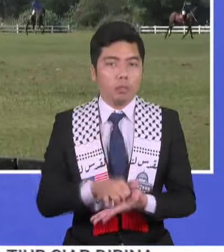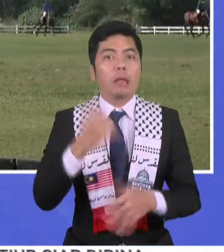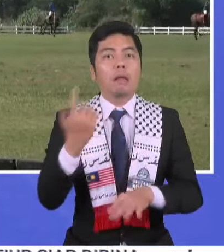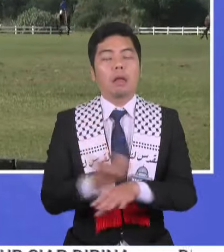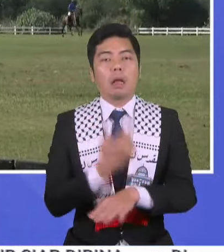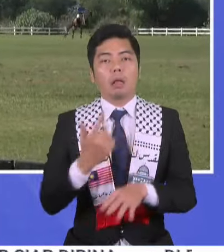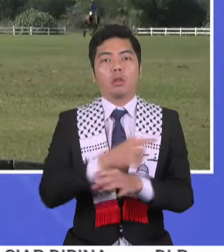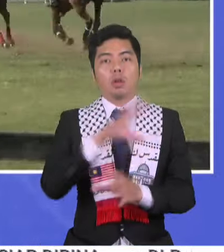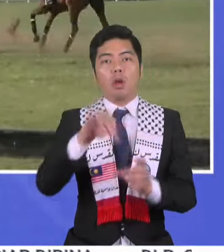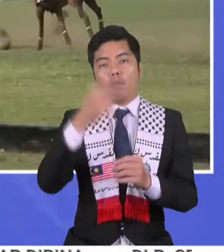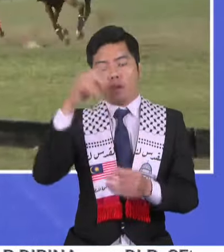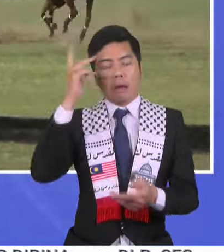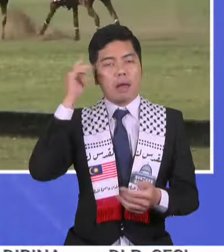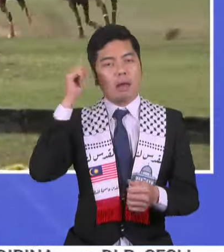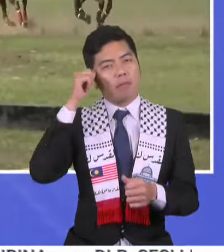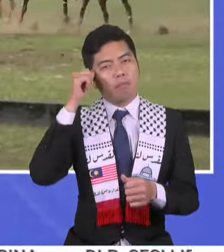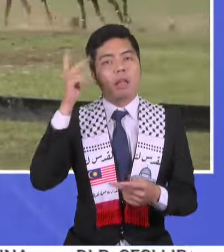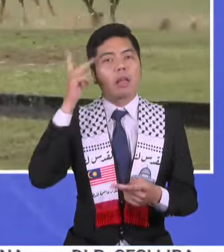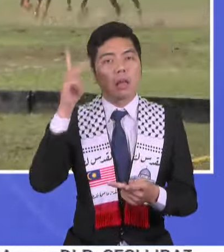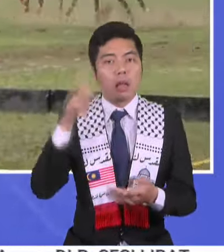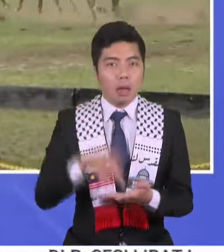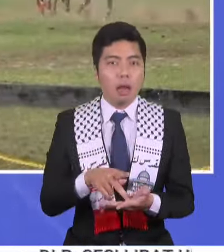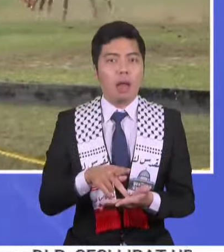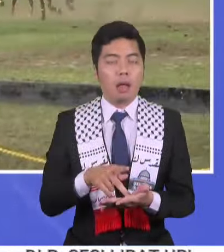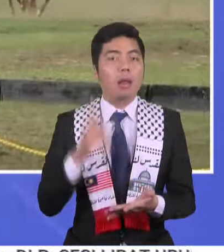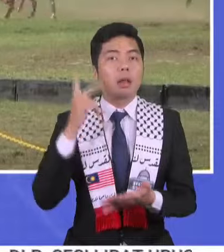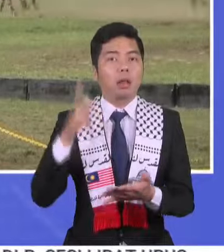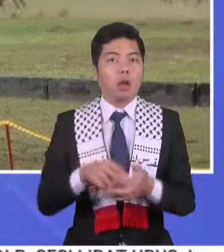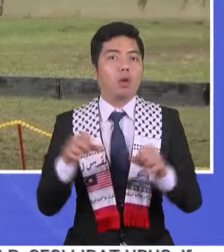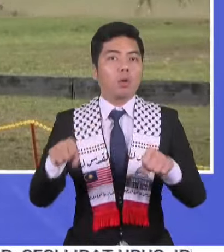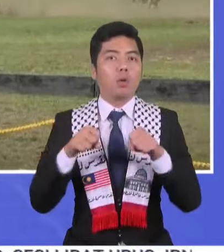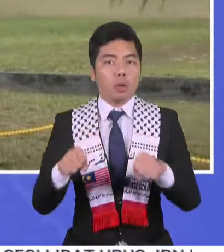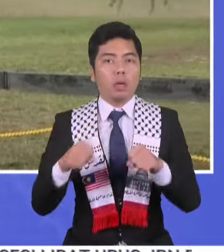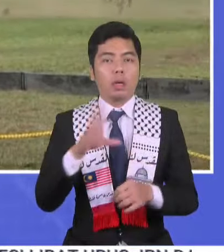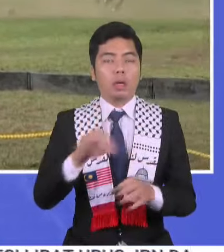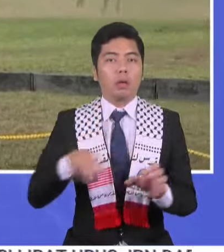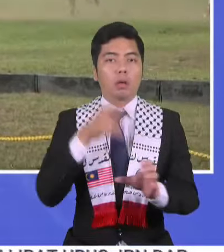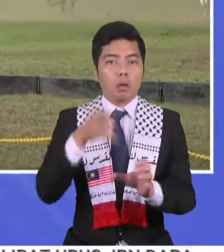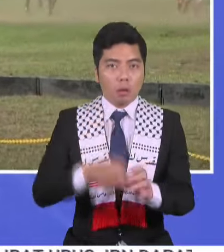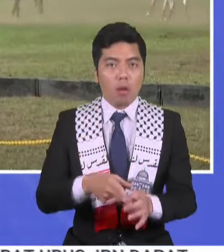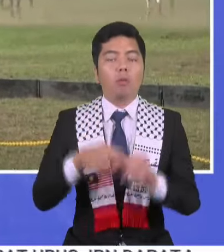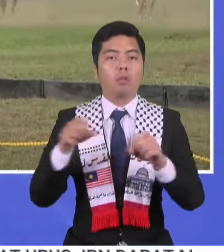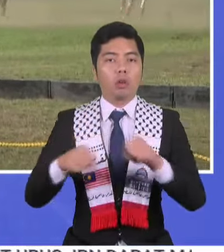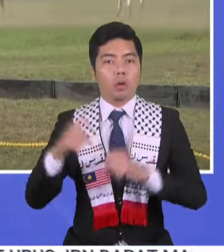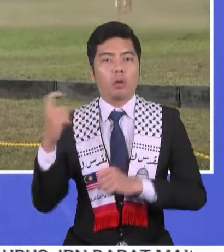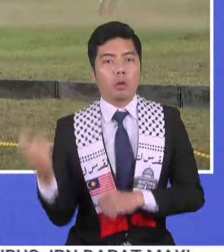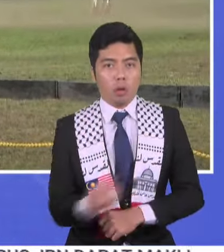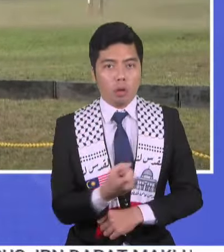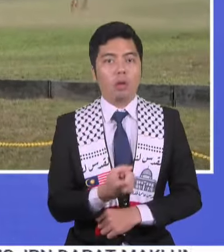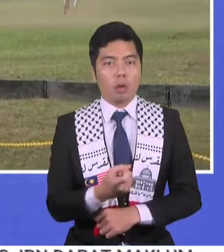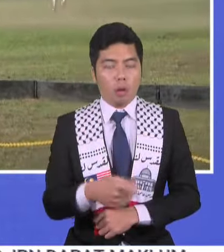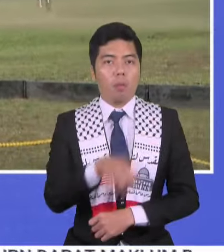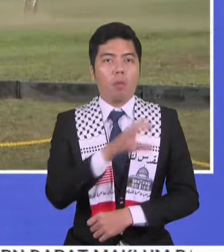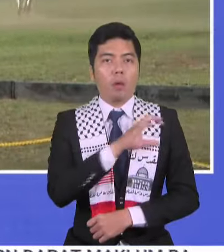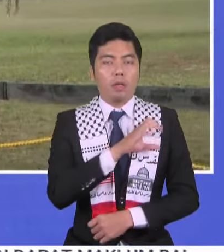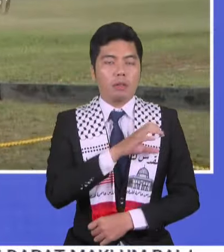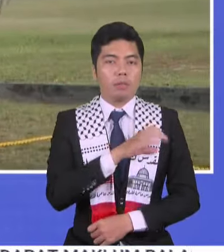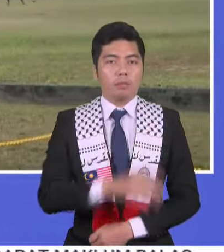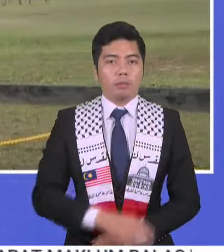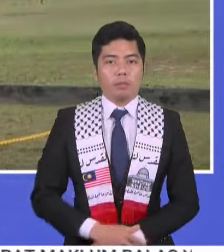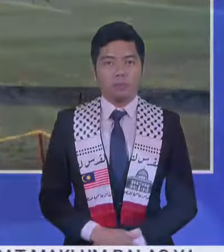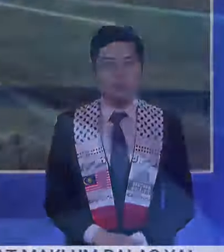Latihan merangkumi pengenalan kuda sehingga atlet pelapis berjaya menyertai kejohanan sukan polo anjuran Persatuan Polo di Raja Malaysia.